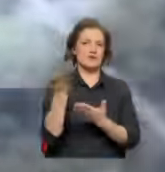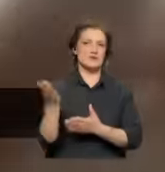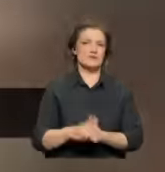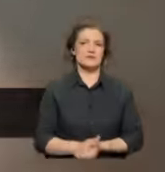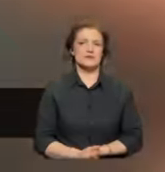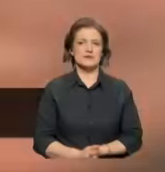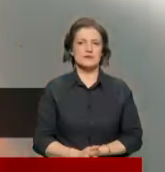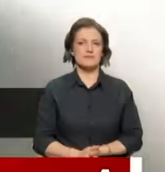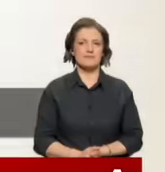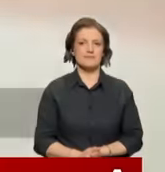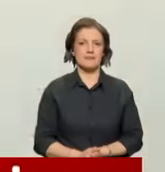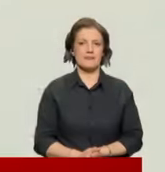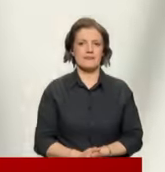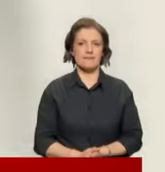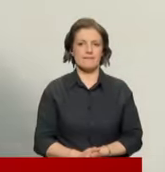Allah'ım.